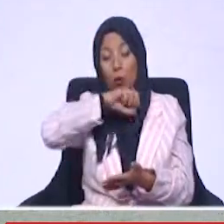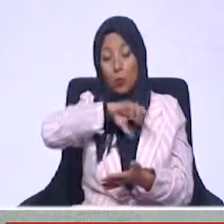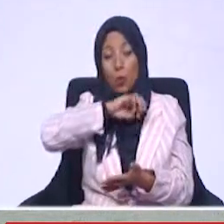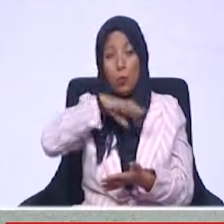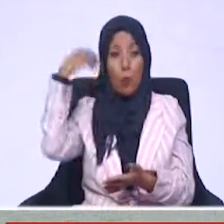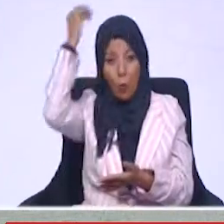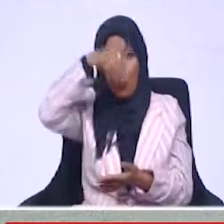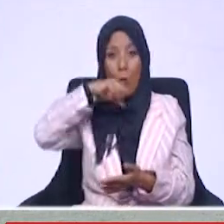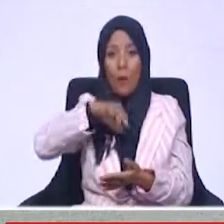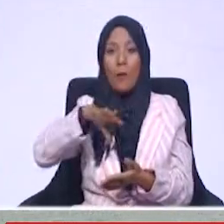رسولا نبيا